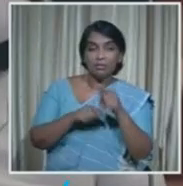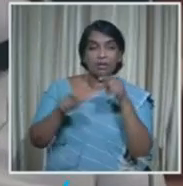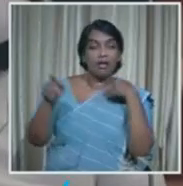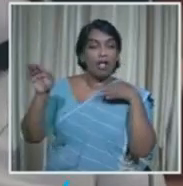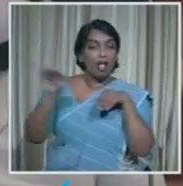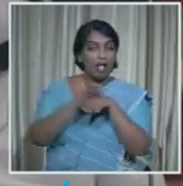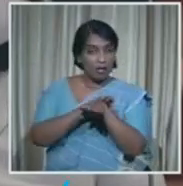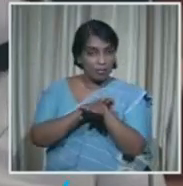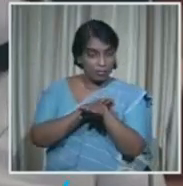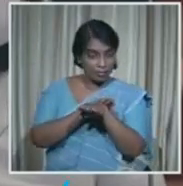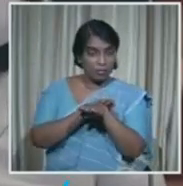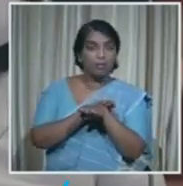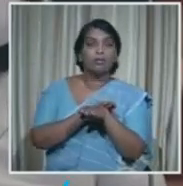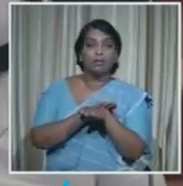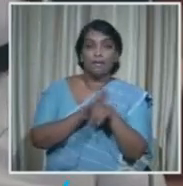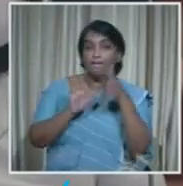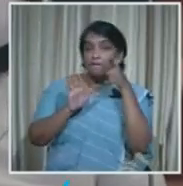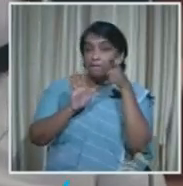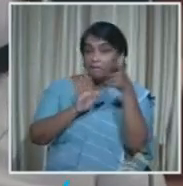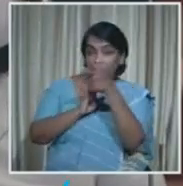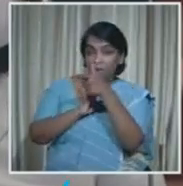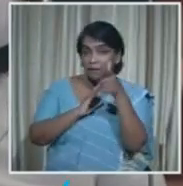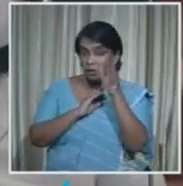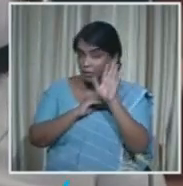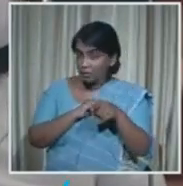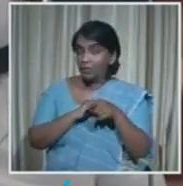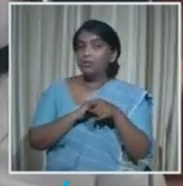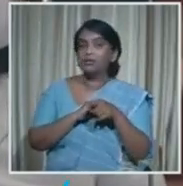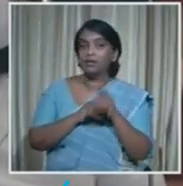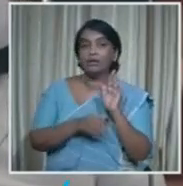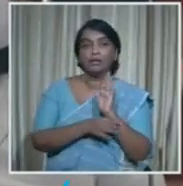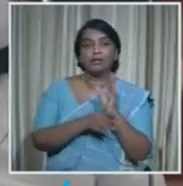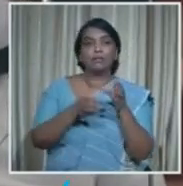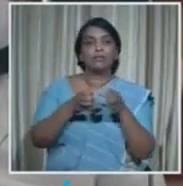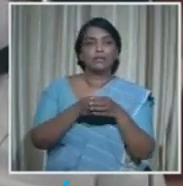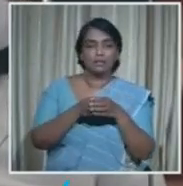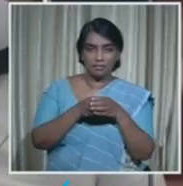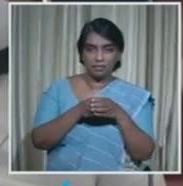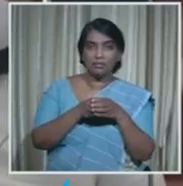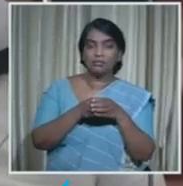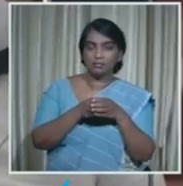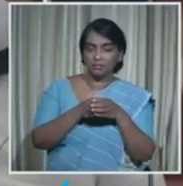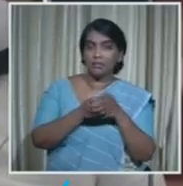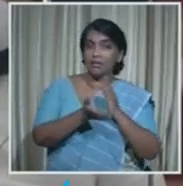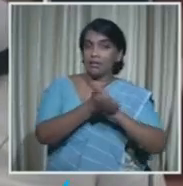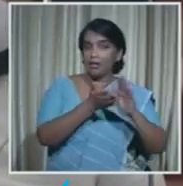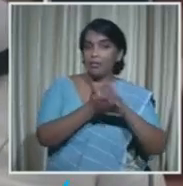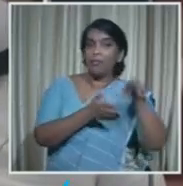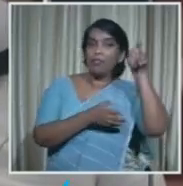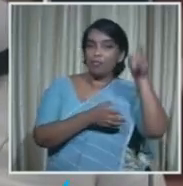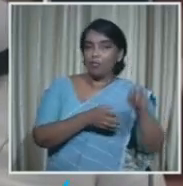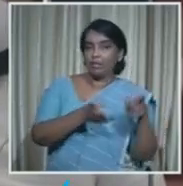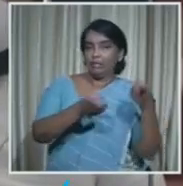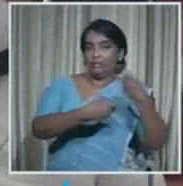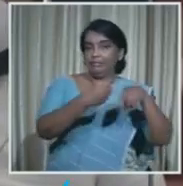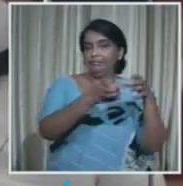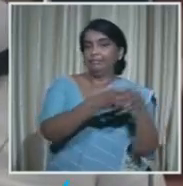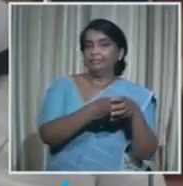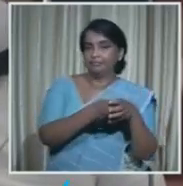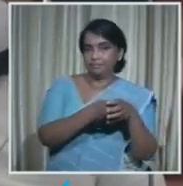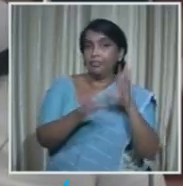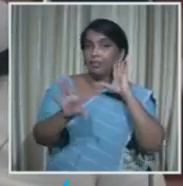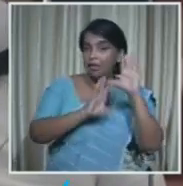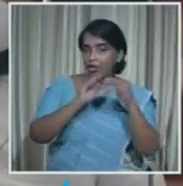ඇවිල්ලා වීඩියෝ කරන්නේ ශ්‍රී ලංකා නිදහස් පක්ෂයට සහයෝගය දක්වන එක කණ්ඩායම මේ ඔක්කොම